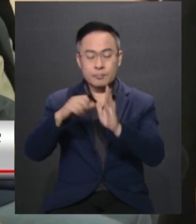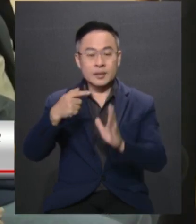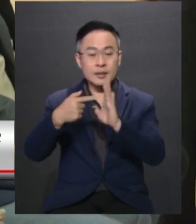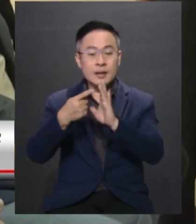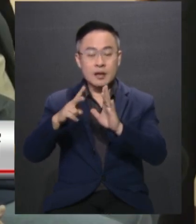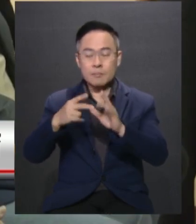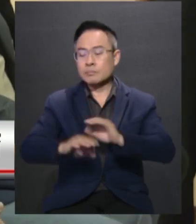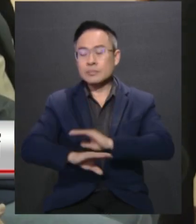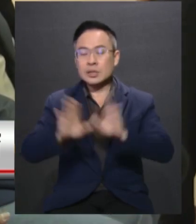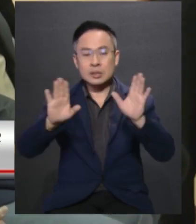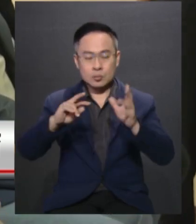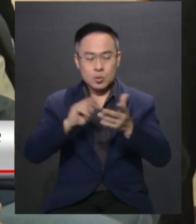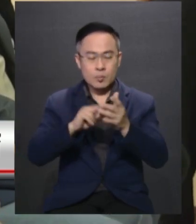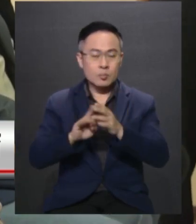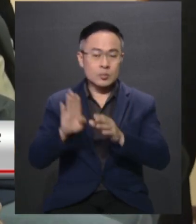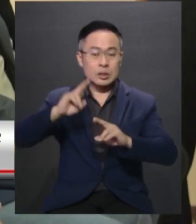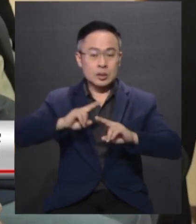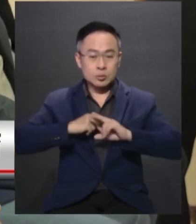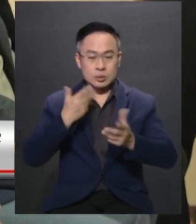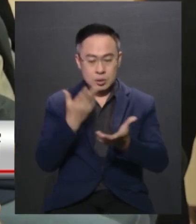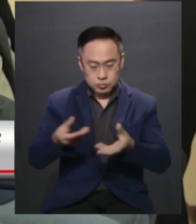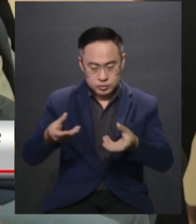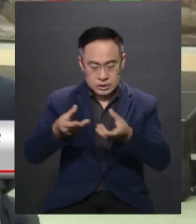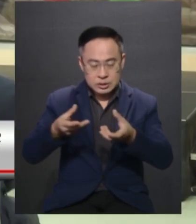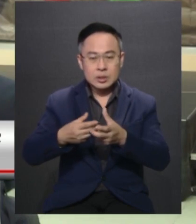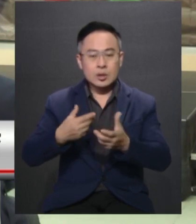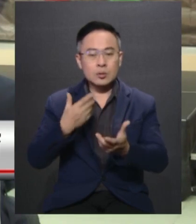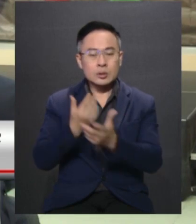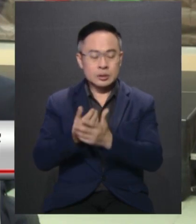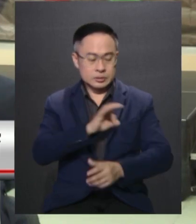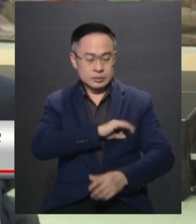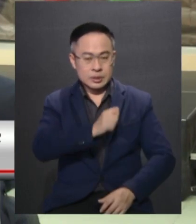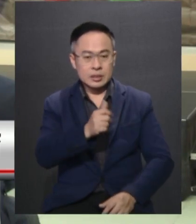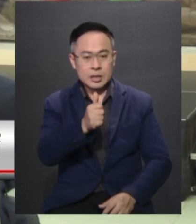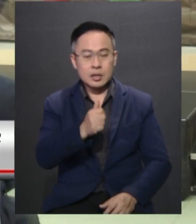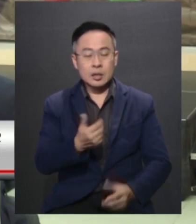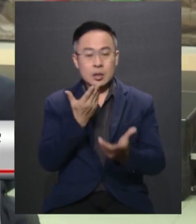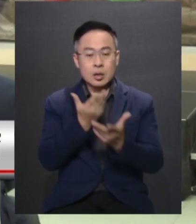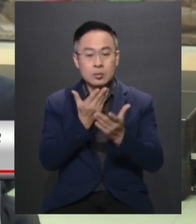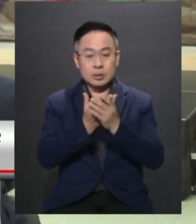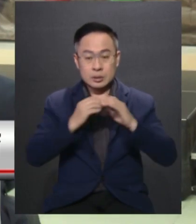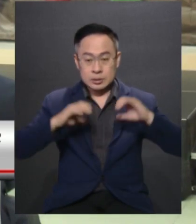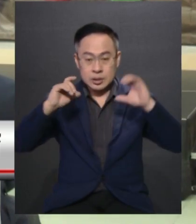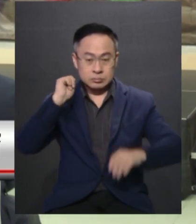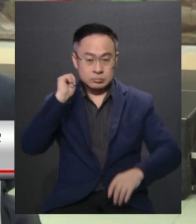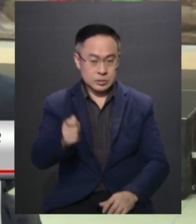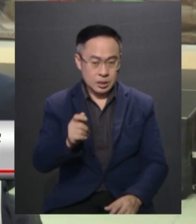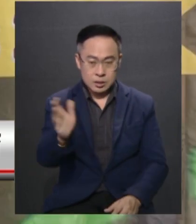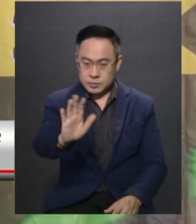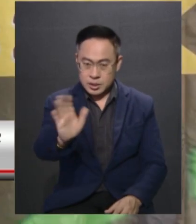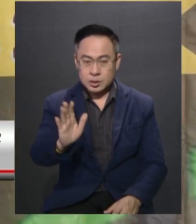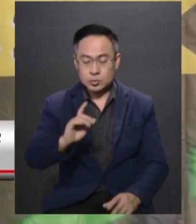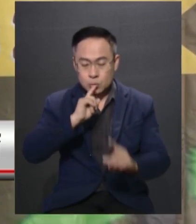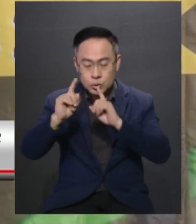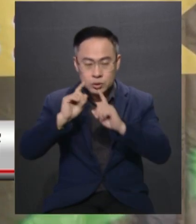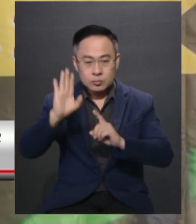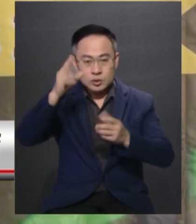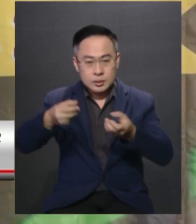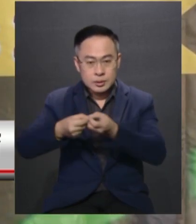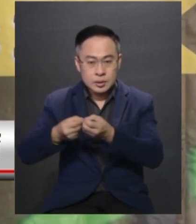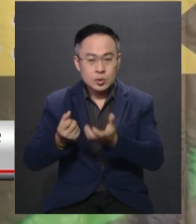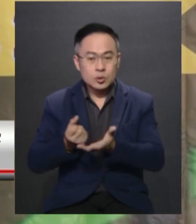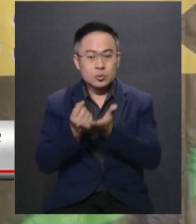จร่วมลงทุนมากขึ้นและกกต.ยืนยันจะไม่นำงบหลวงมาใช้จ่ายอย่างแน่นอนซึ่งจะให้เอก